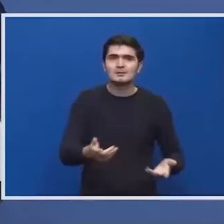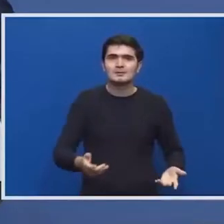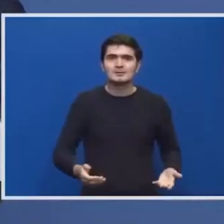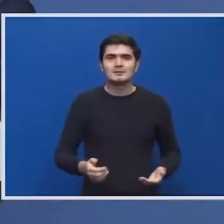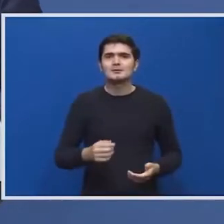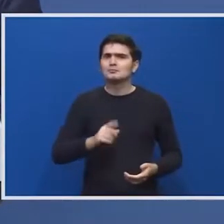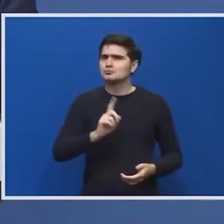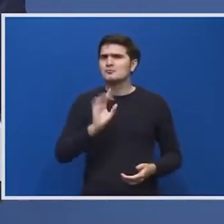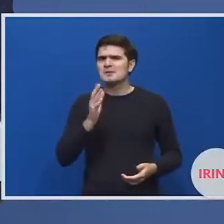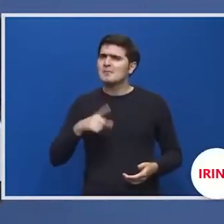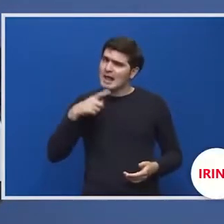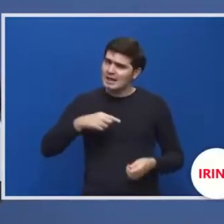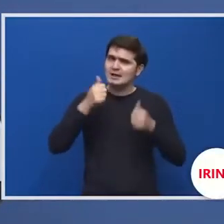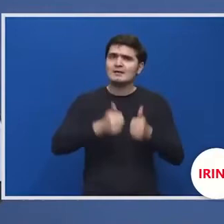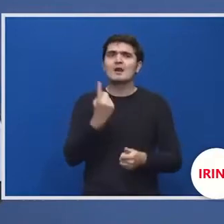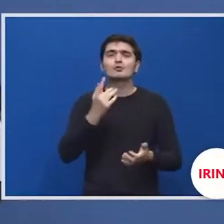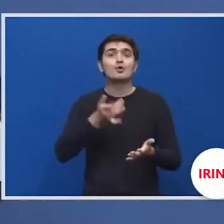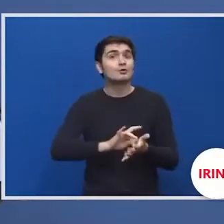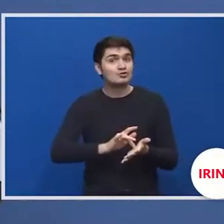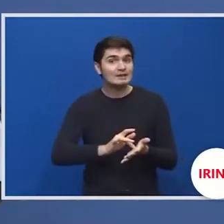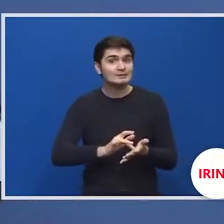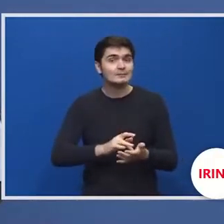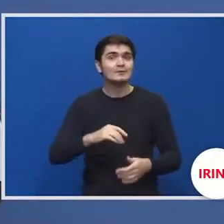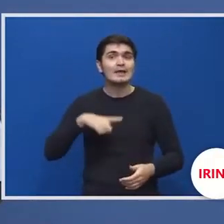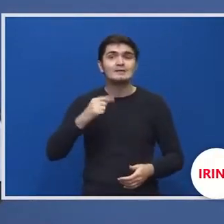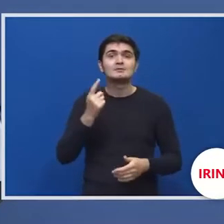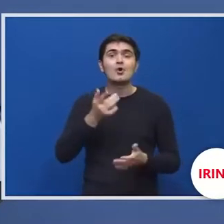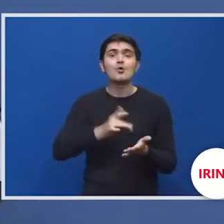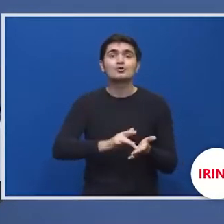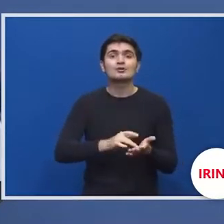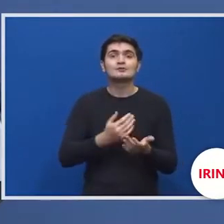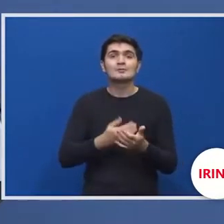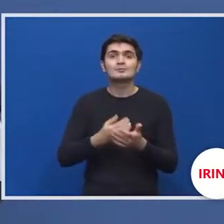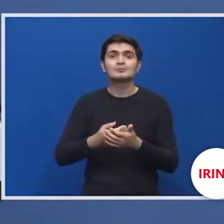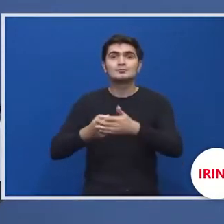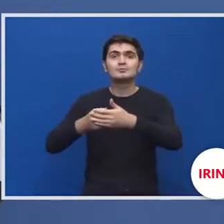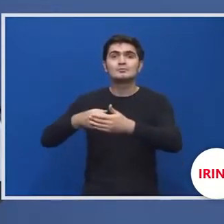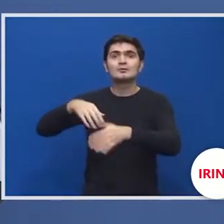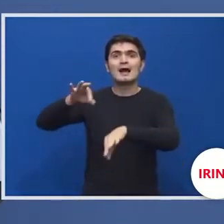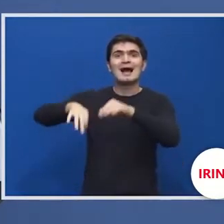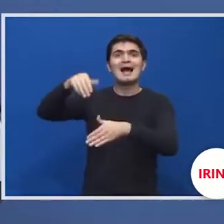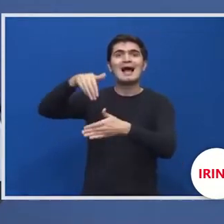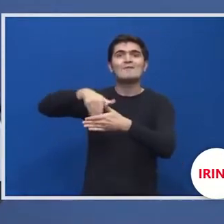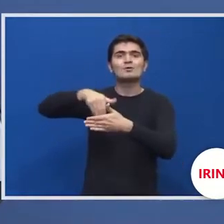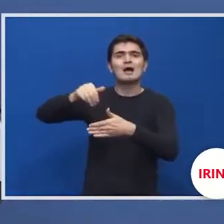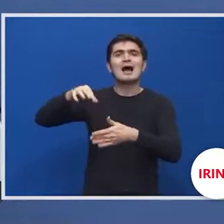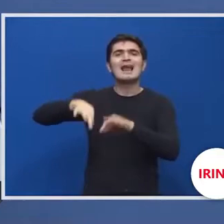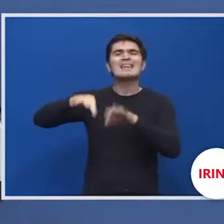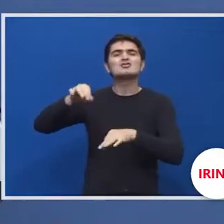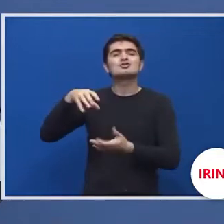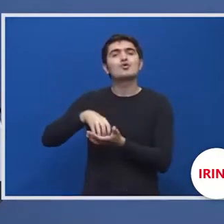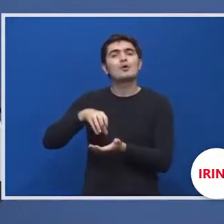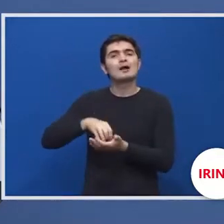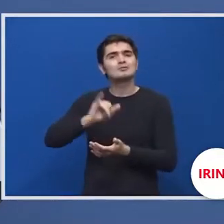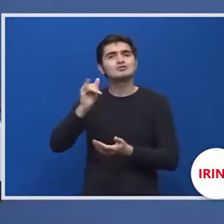este urgență dar este urgent a alesilor locali acela care a fost alegi pentru a administra